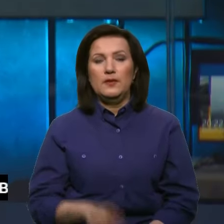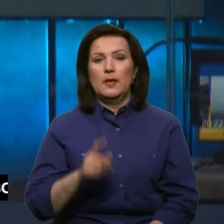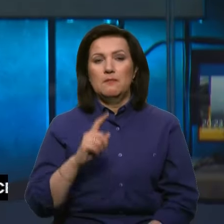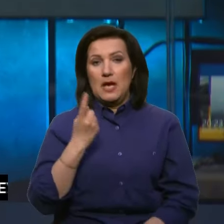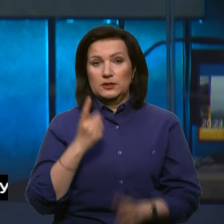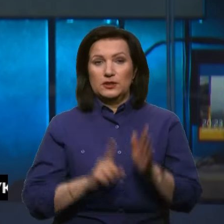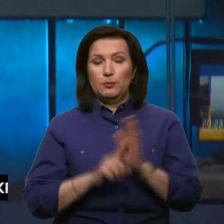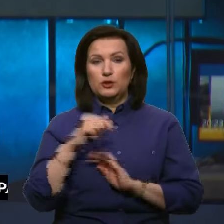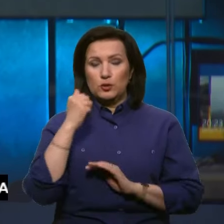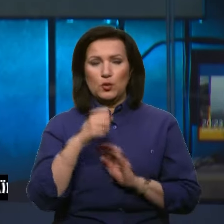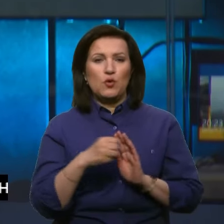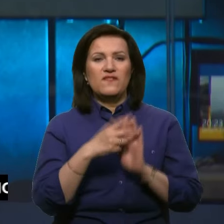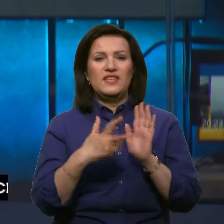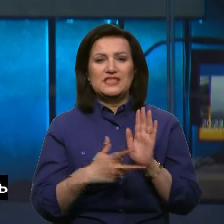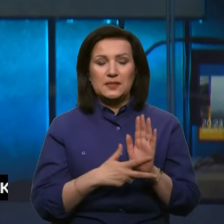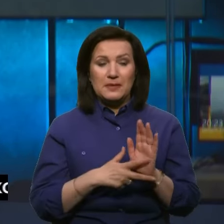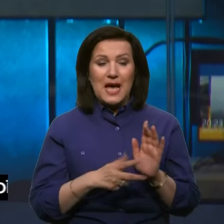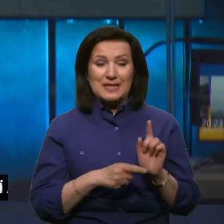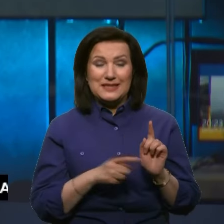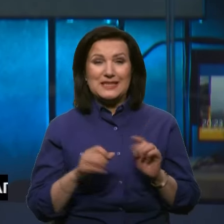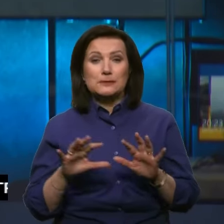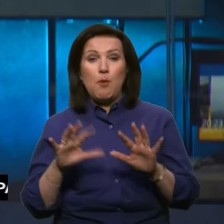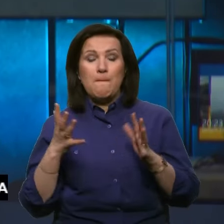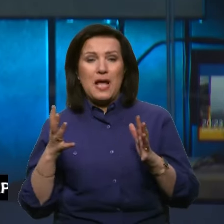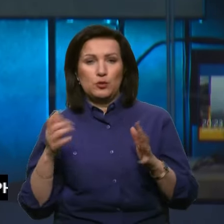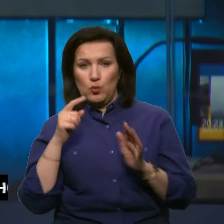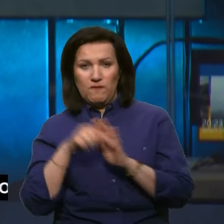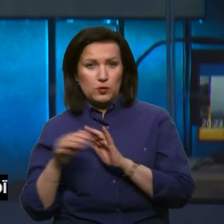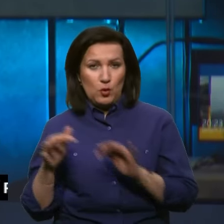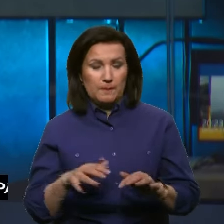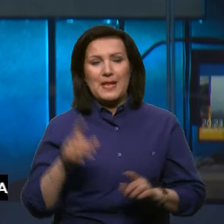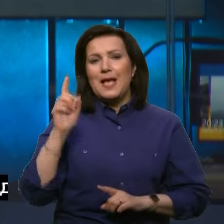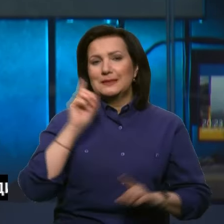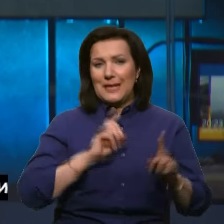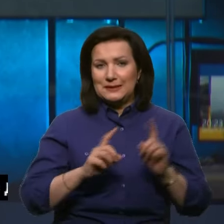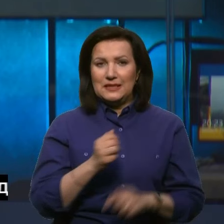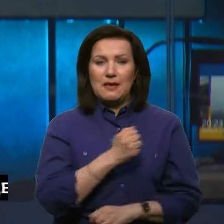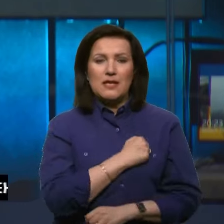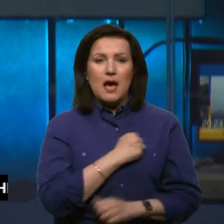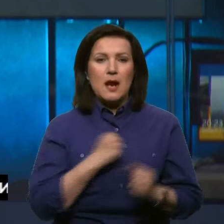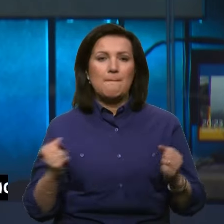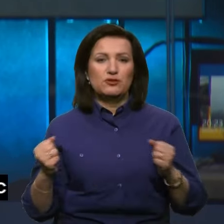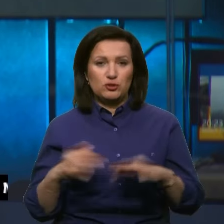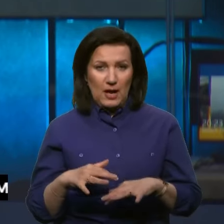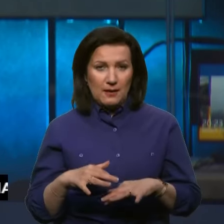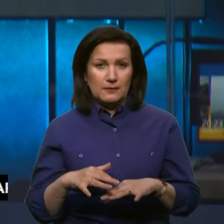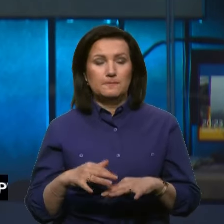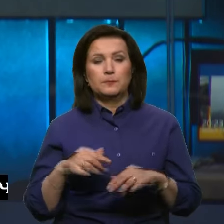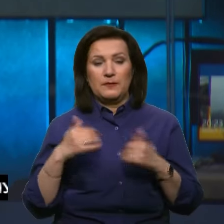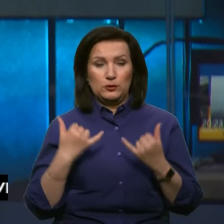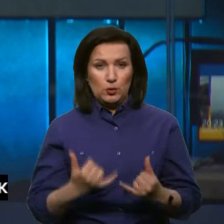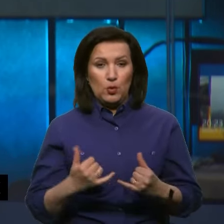Перше з початку року і 18-те з моменту повномасштабного вторгнення засідання у форматі «Рамштайн» відбулося сьогодні. Цього